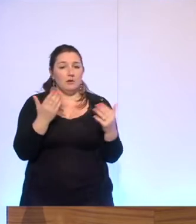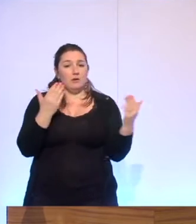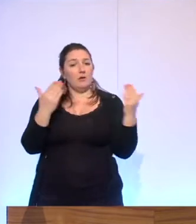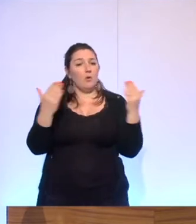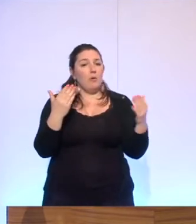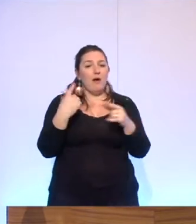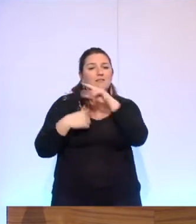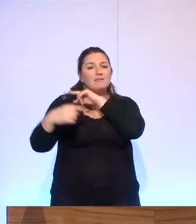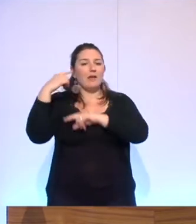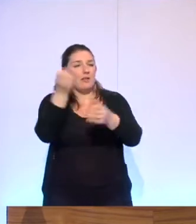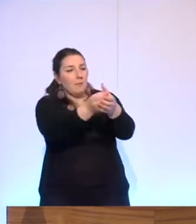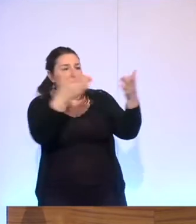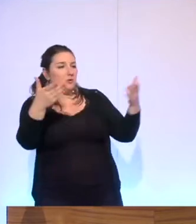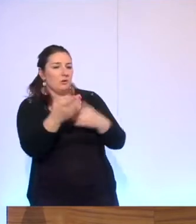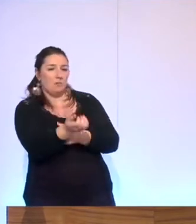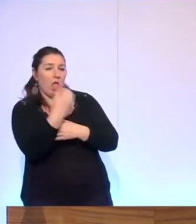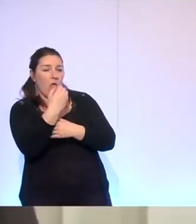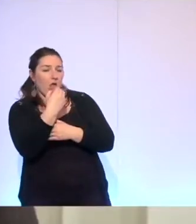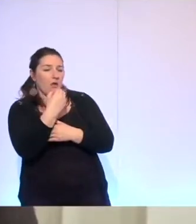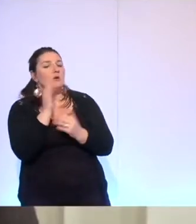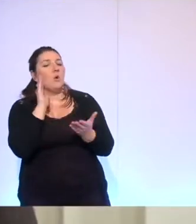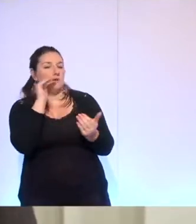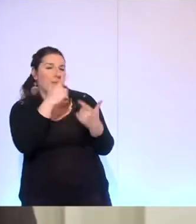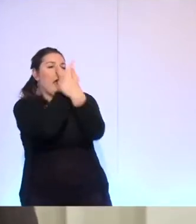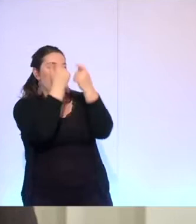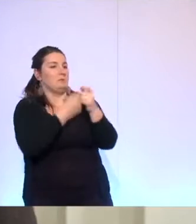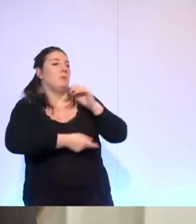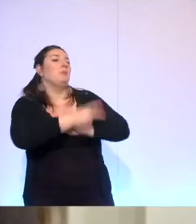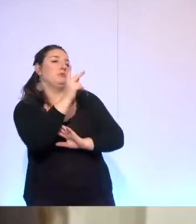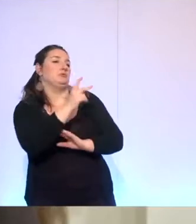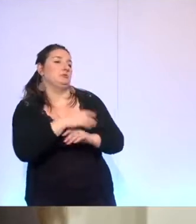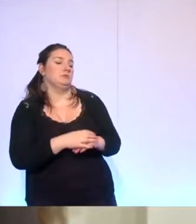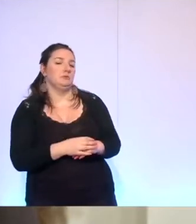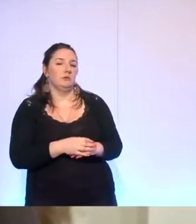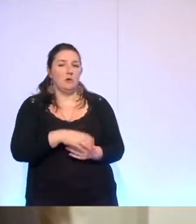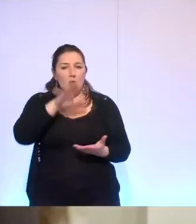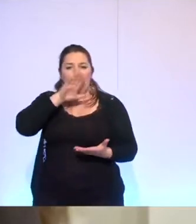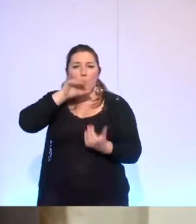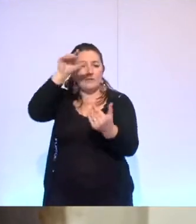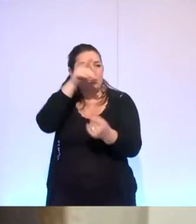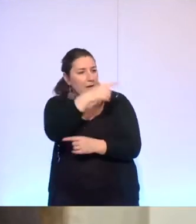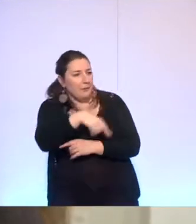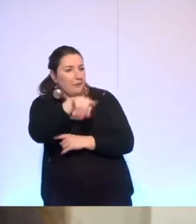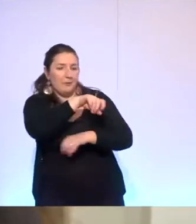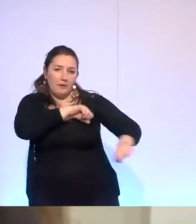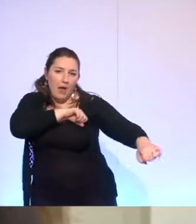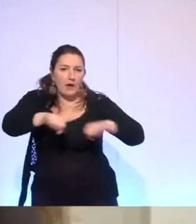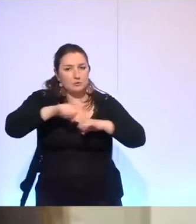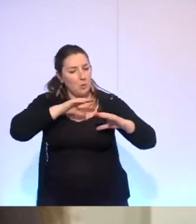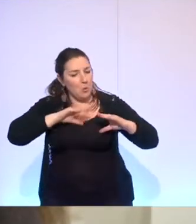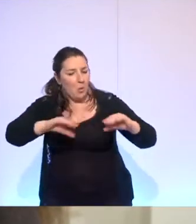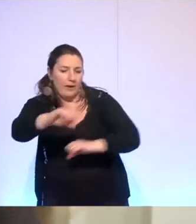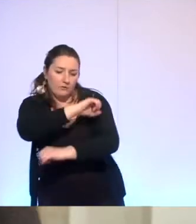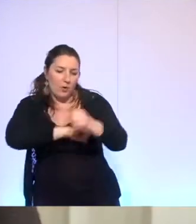la précédente. Nous attendons des actes concrets sur le fonctionnement